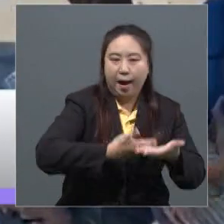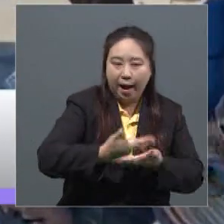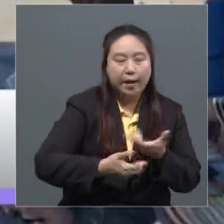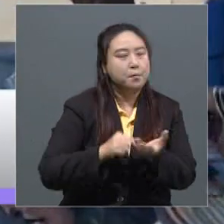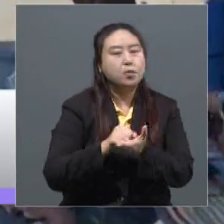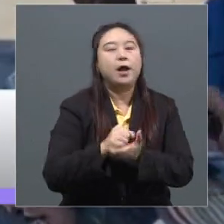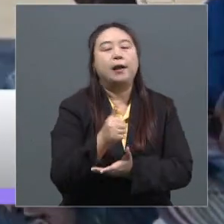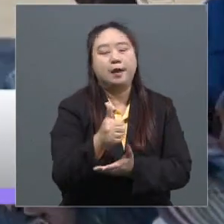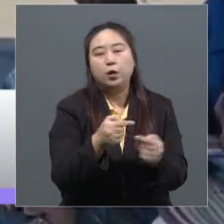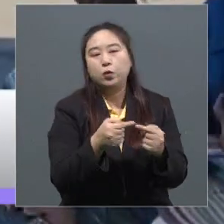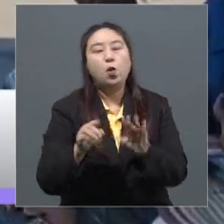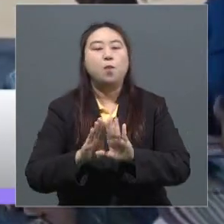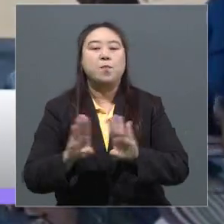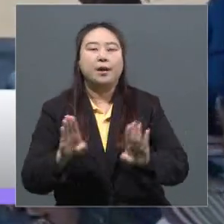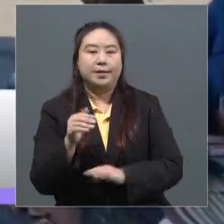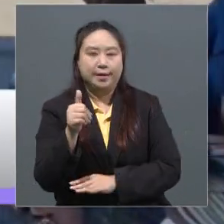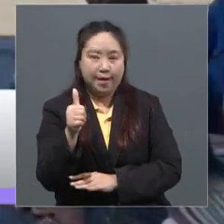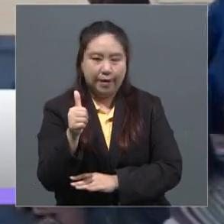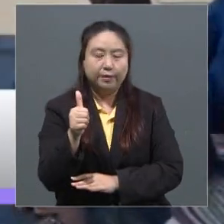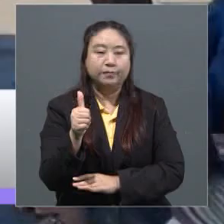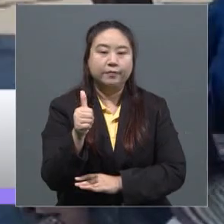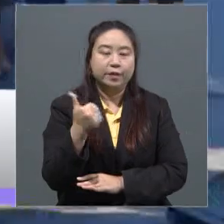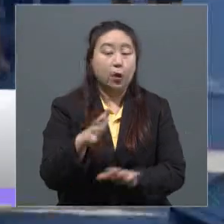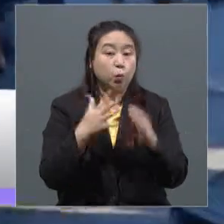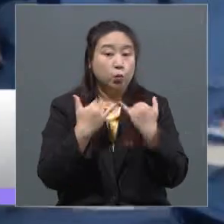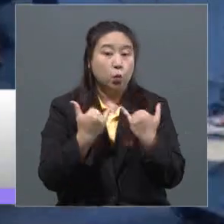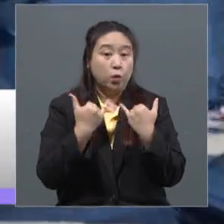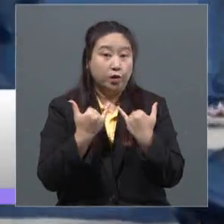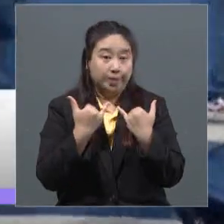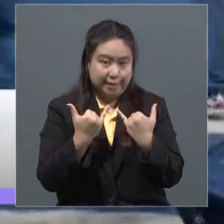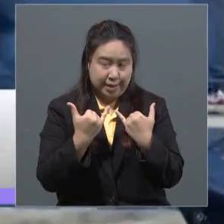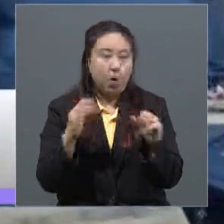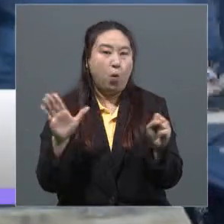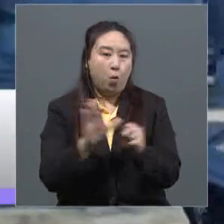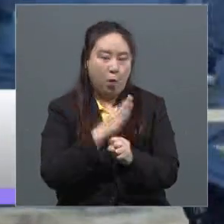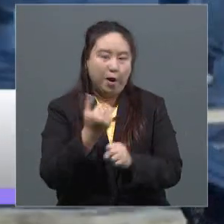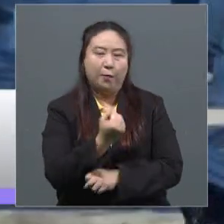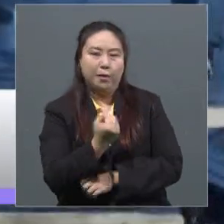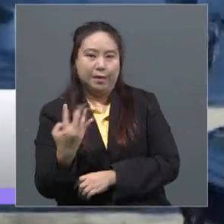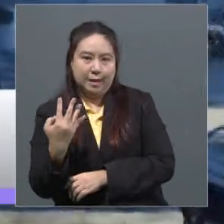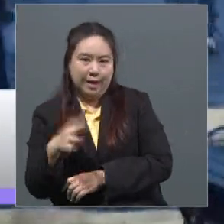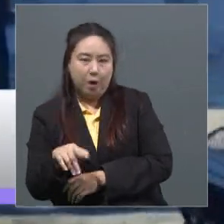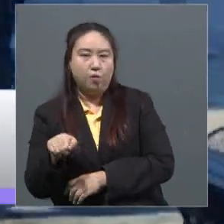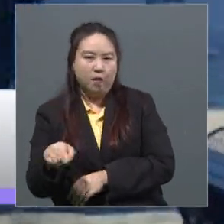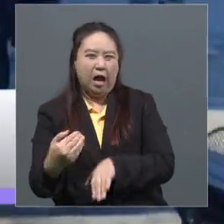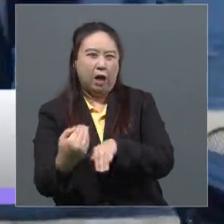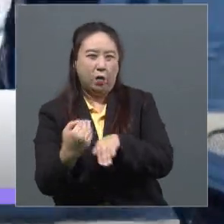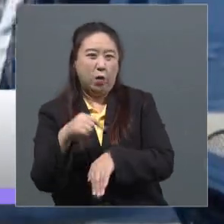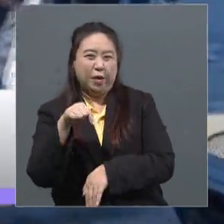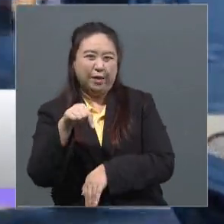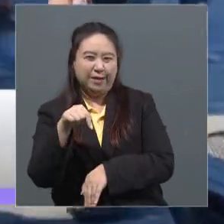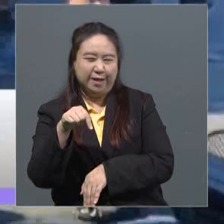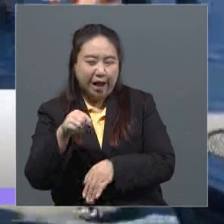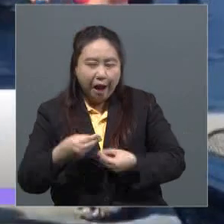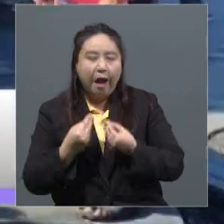นต์พร้อมเปิดให้บริการจำนวน2ลำนะครับจนตอนนี้ให้บริการครบทั้ง4ลำนะครับเพื่อระบายการสัญจรให้กลับเข้า